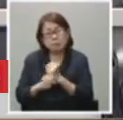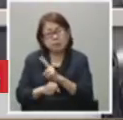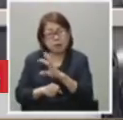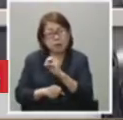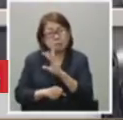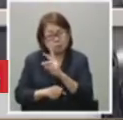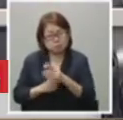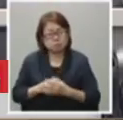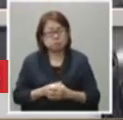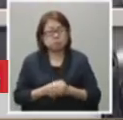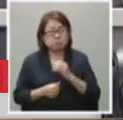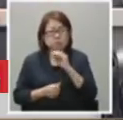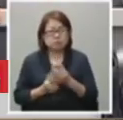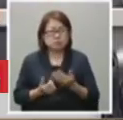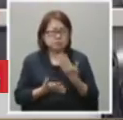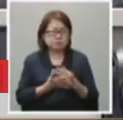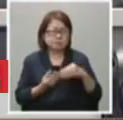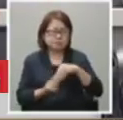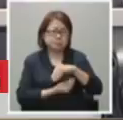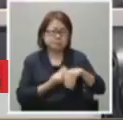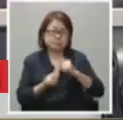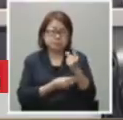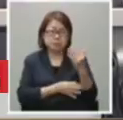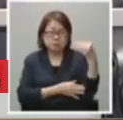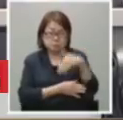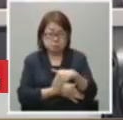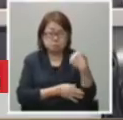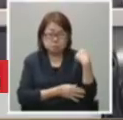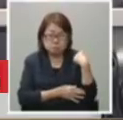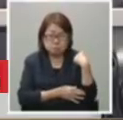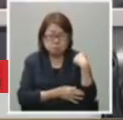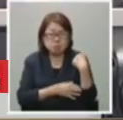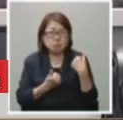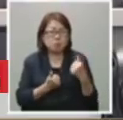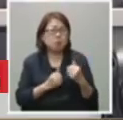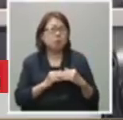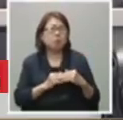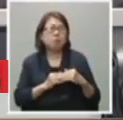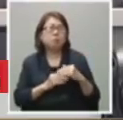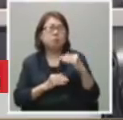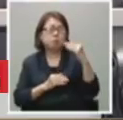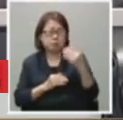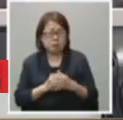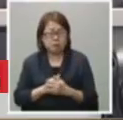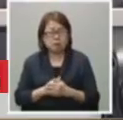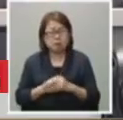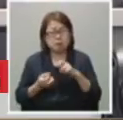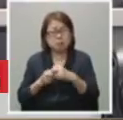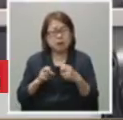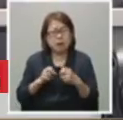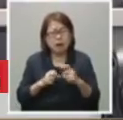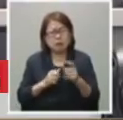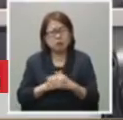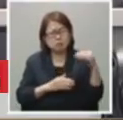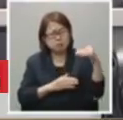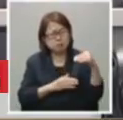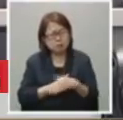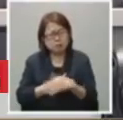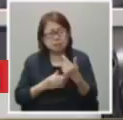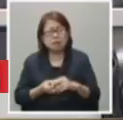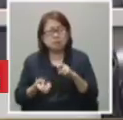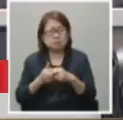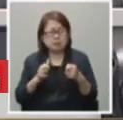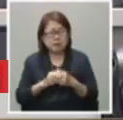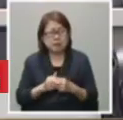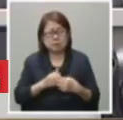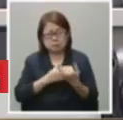พูดบอกว่าเศรษฐกิจไทยถดถอยหรือไม่วันนี้เพราะไปไกลเกินกว่านั้นแล้วคำถามก็คือเกิดจากความตกต่ำของประเทศที่มีอยู่